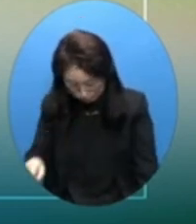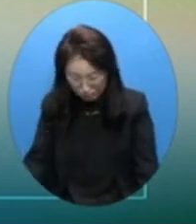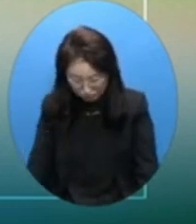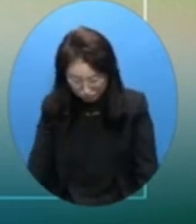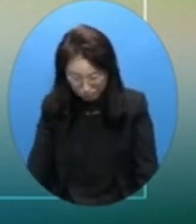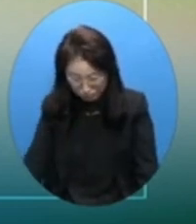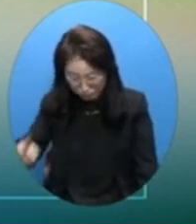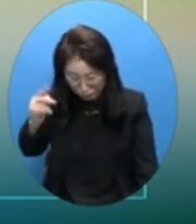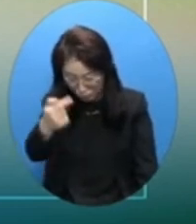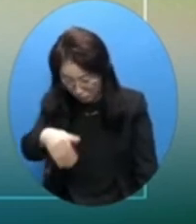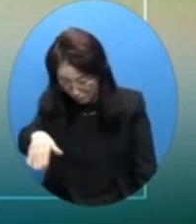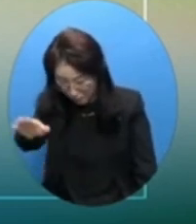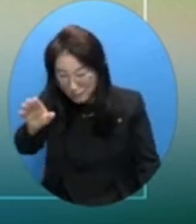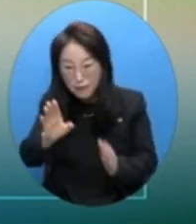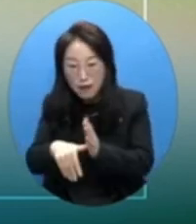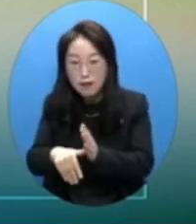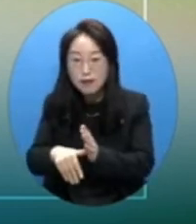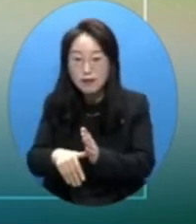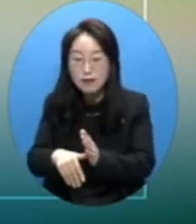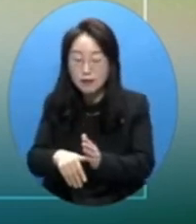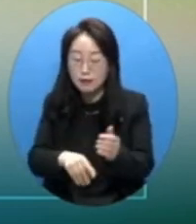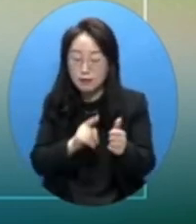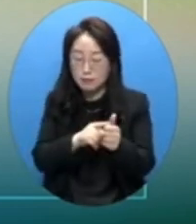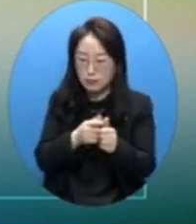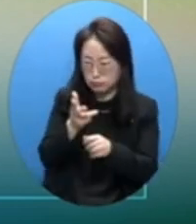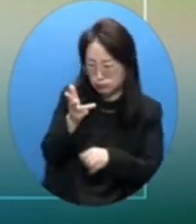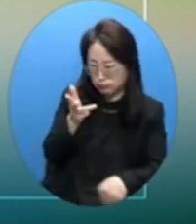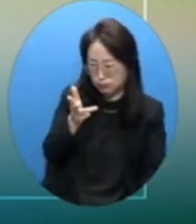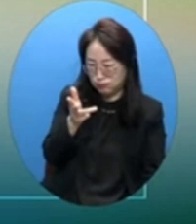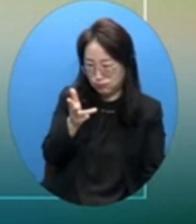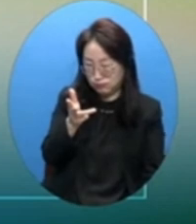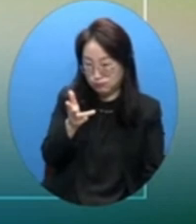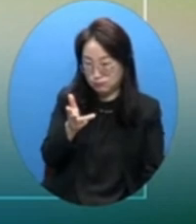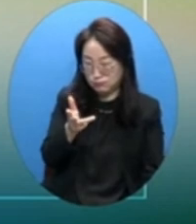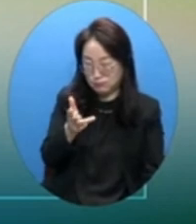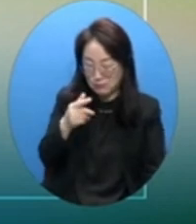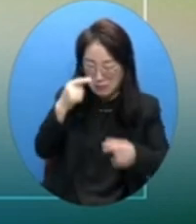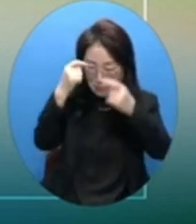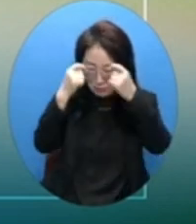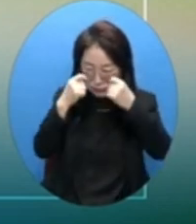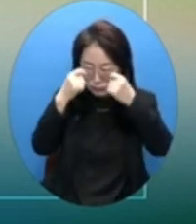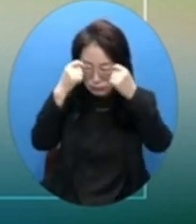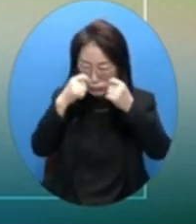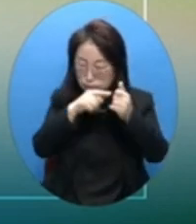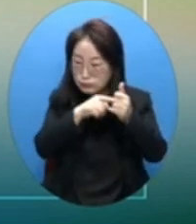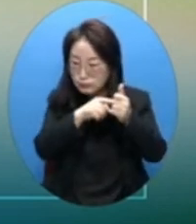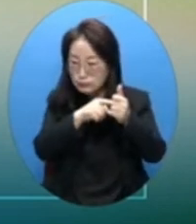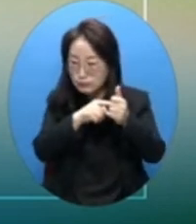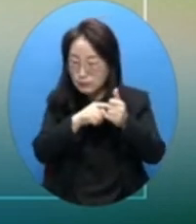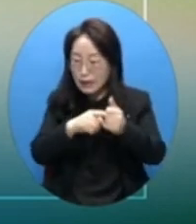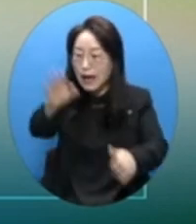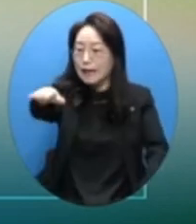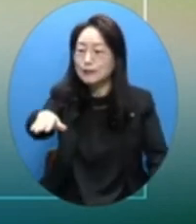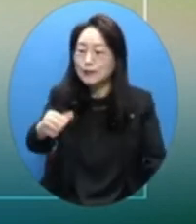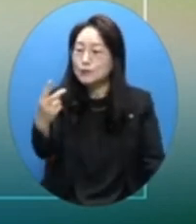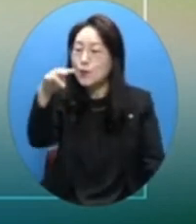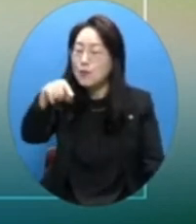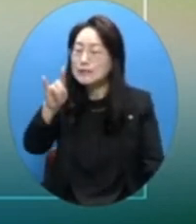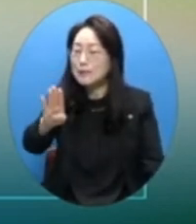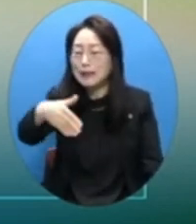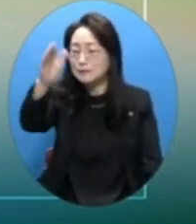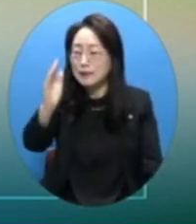이러도록 하는데 몰래서 눈물이 글썽글썽거리야 요셉